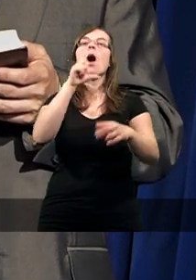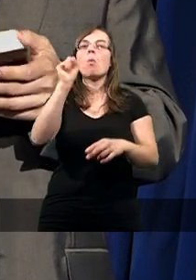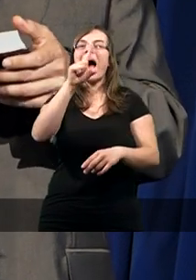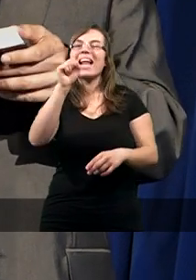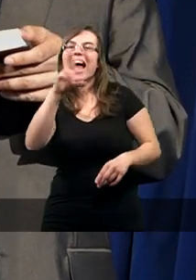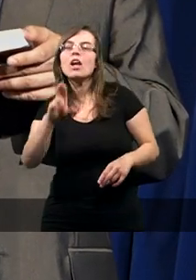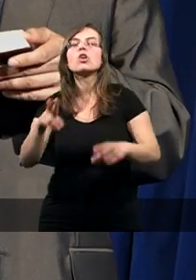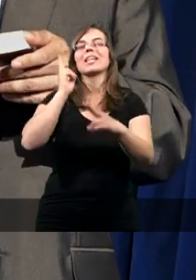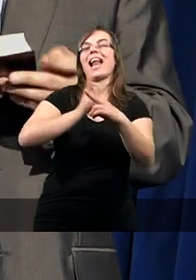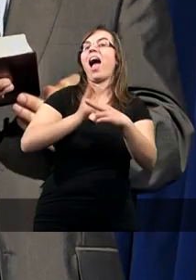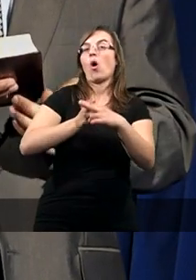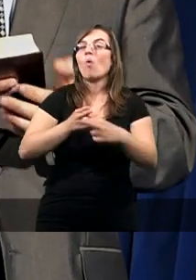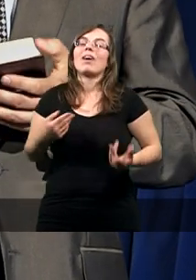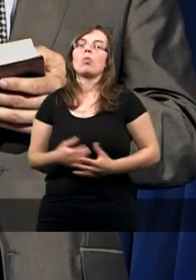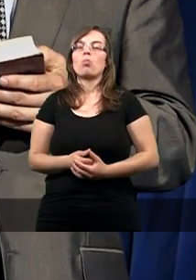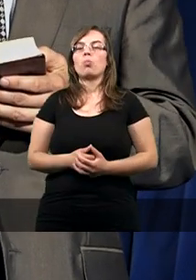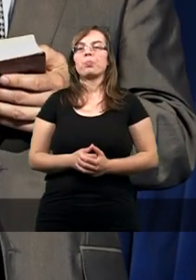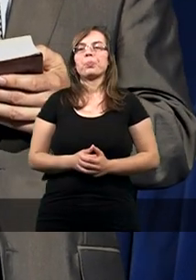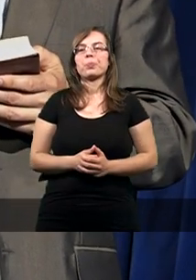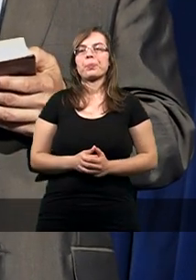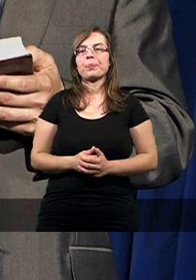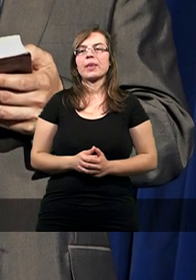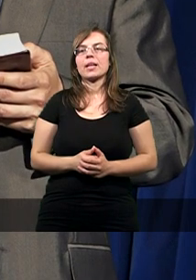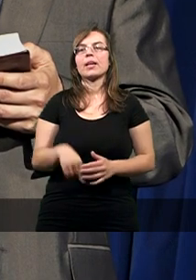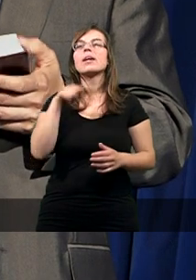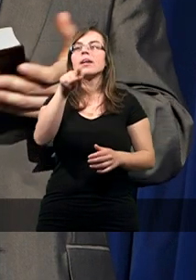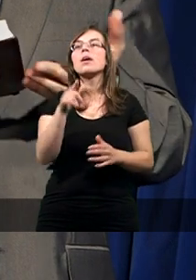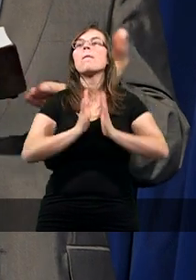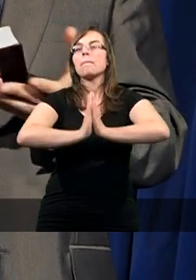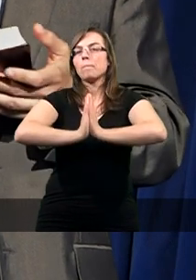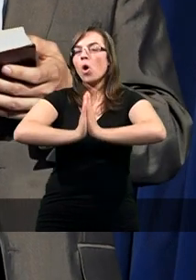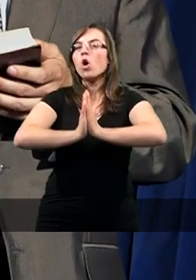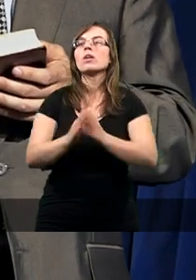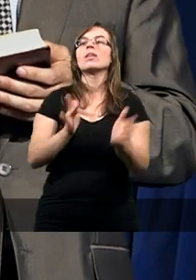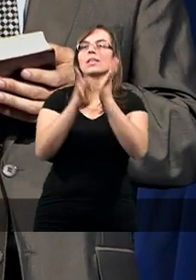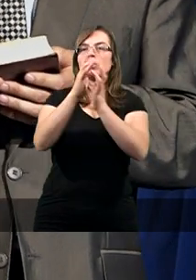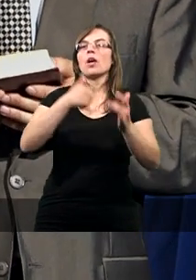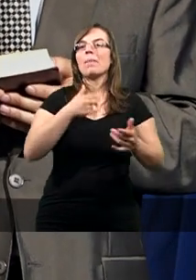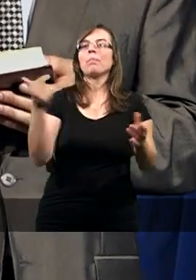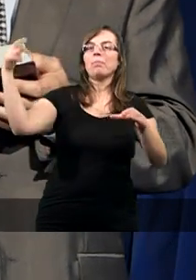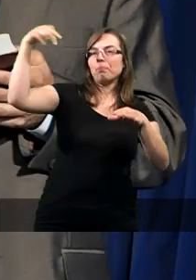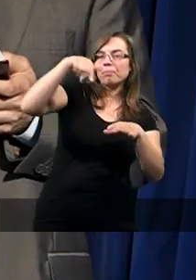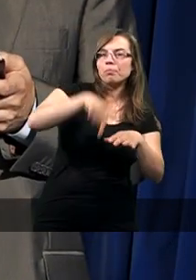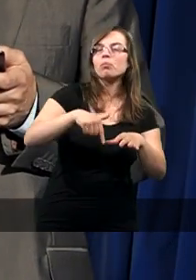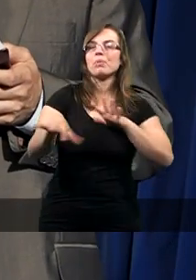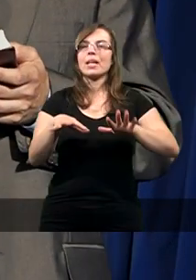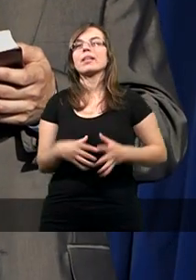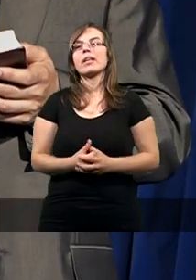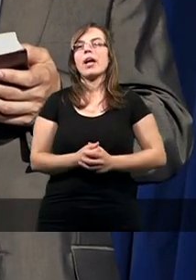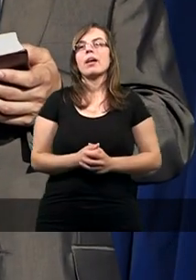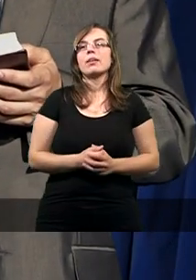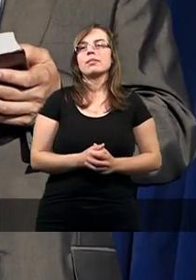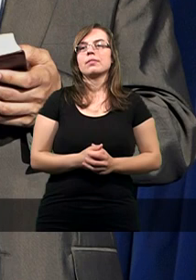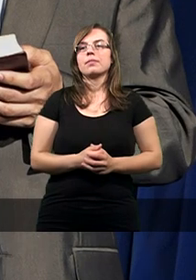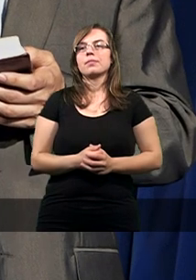zachorował. They didn't ask Jesus to come. One nie prosiły Jezusa, aby przybył. They just knew he would